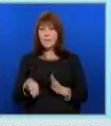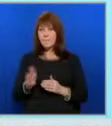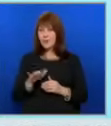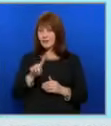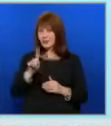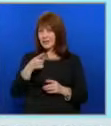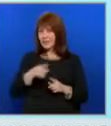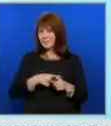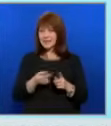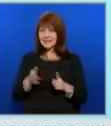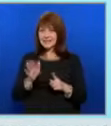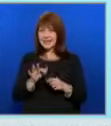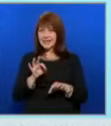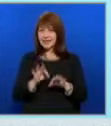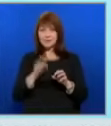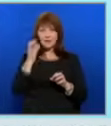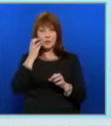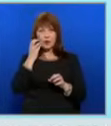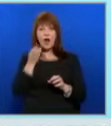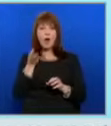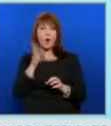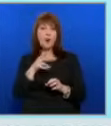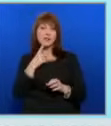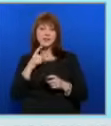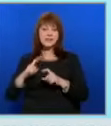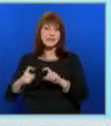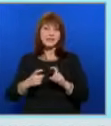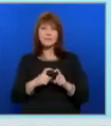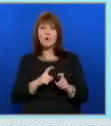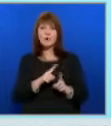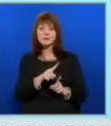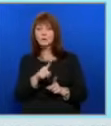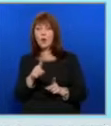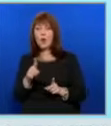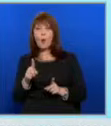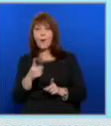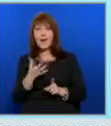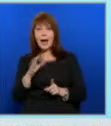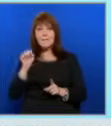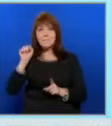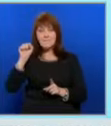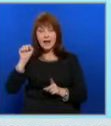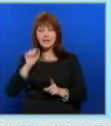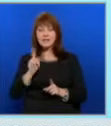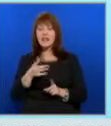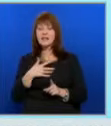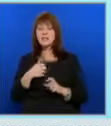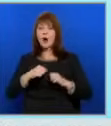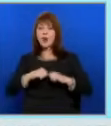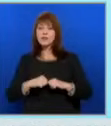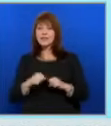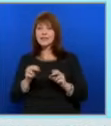Повече от месец след местните избори в Бургас все още се спори коя партия, колко общински съветници трябва да има в местния